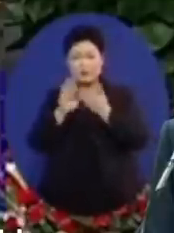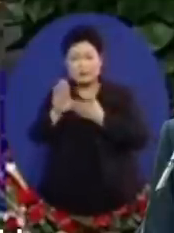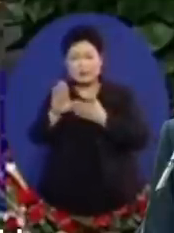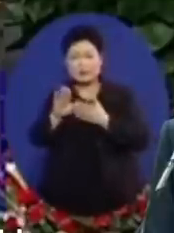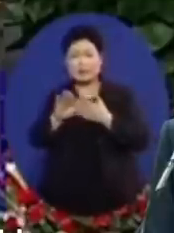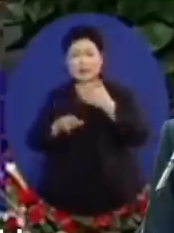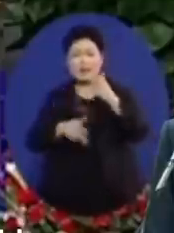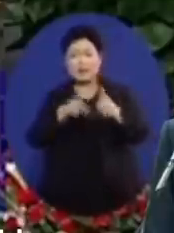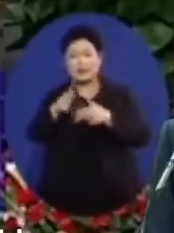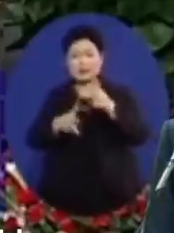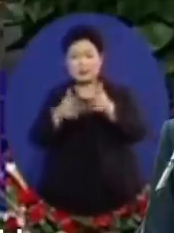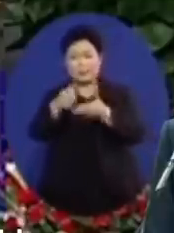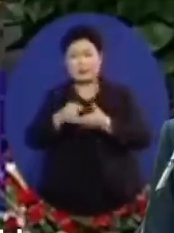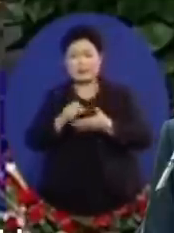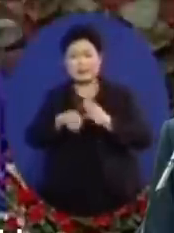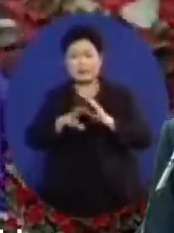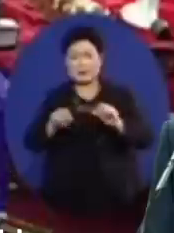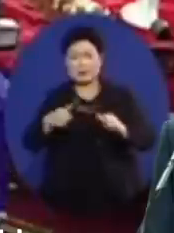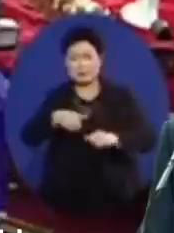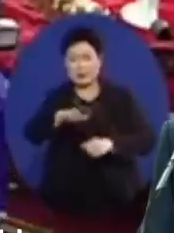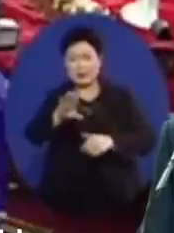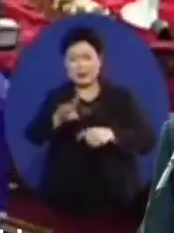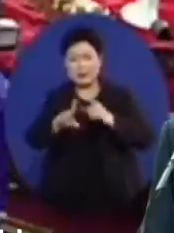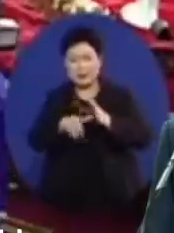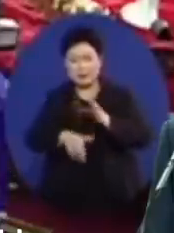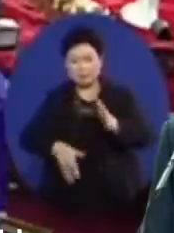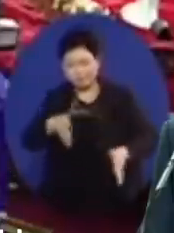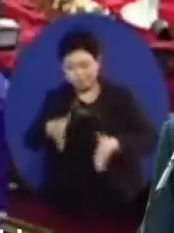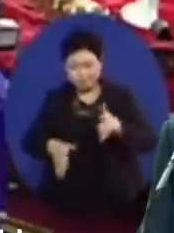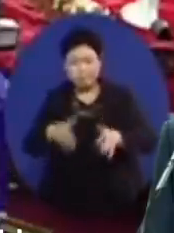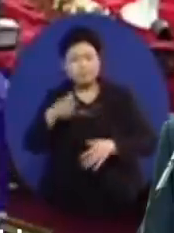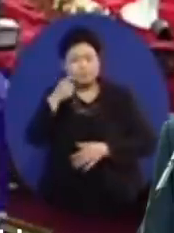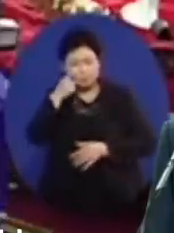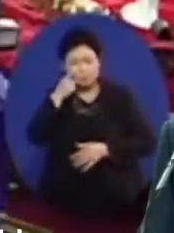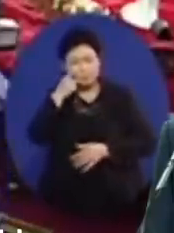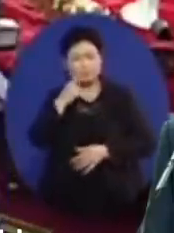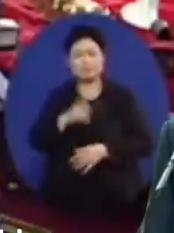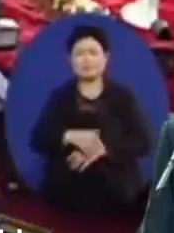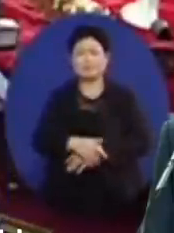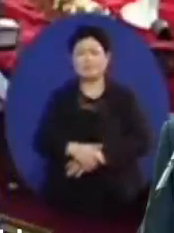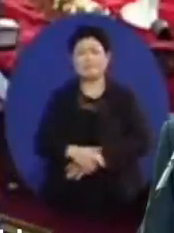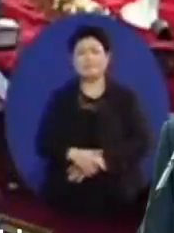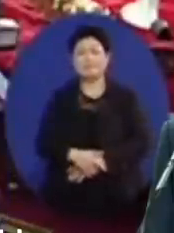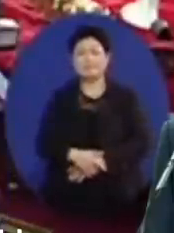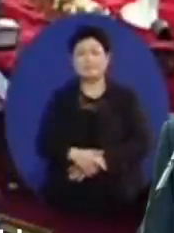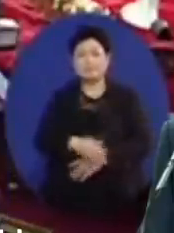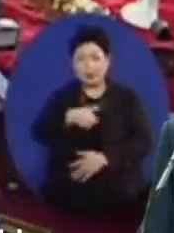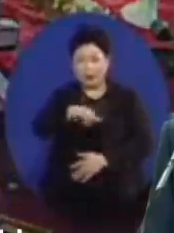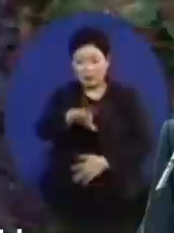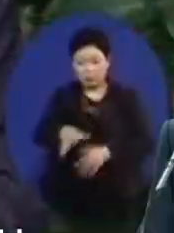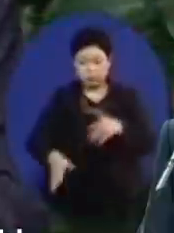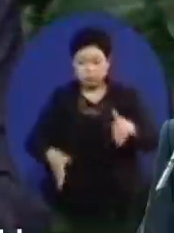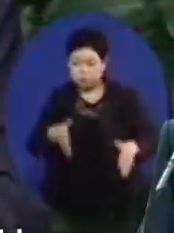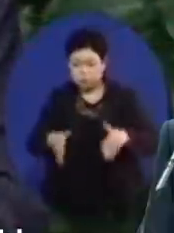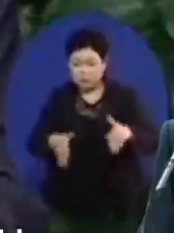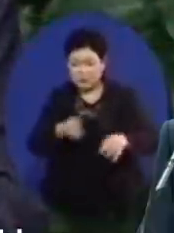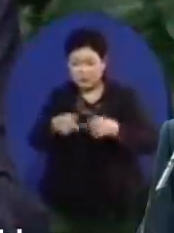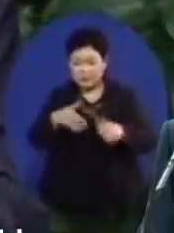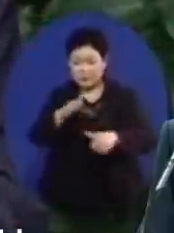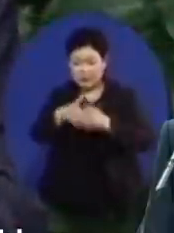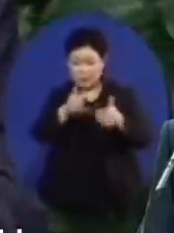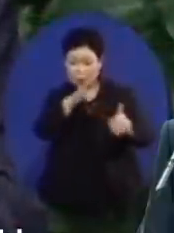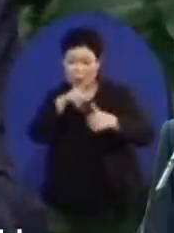받을 땅에 나아갈 때 갈 바를 알지 못하고 나갔어요. 갈 바를 알지 못해도 하나님이 오라고